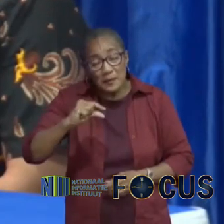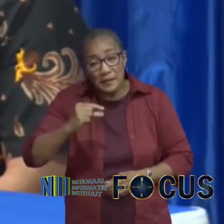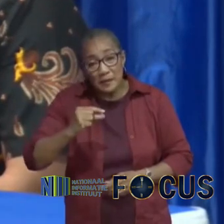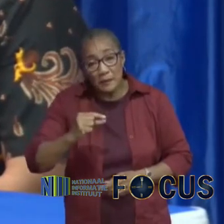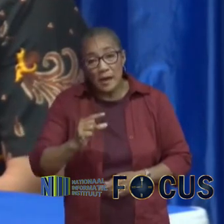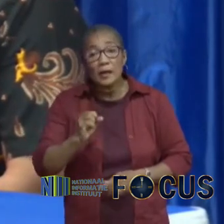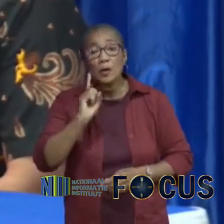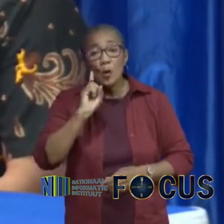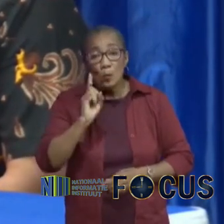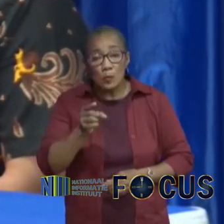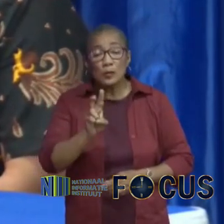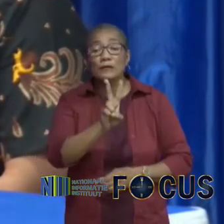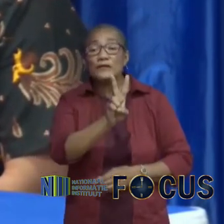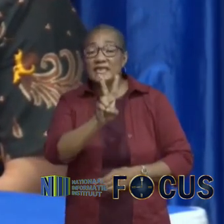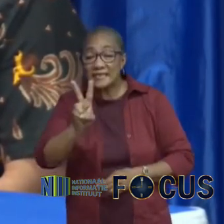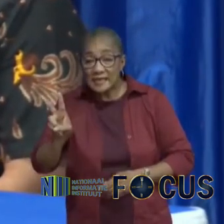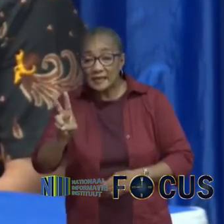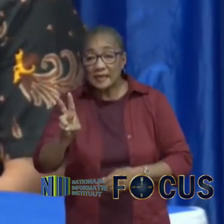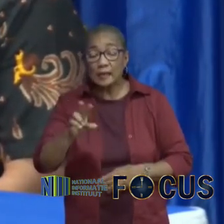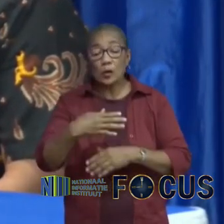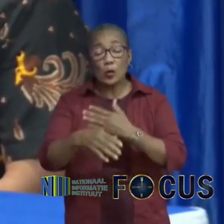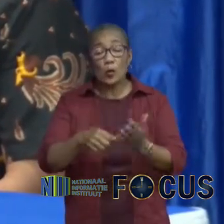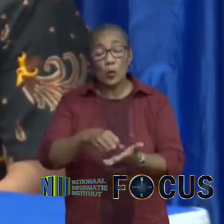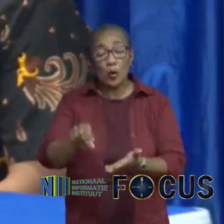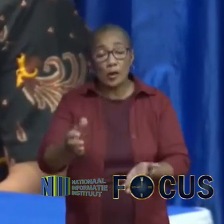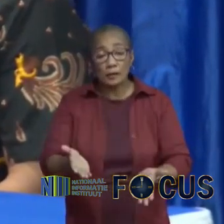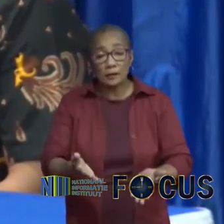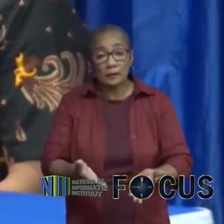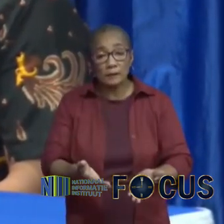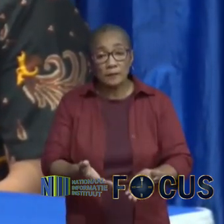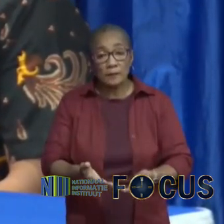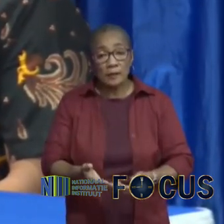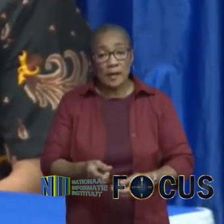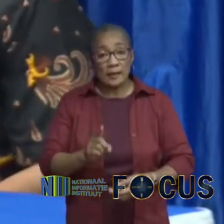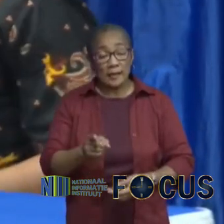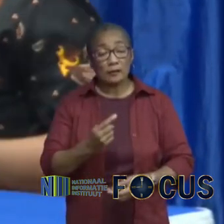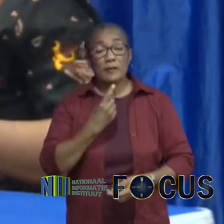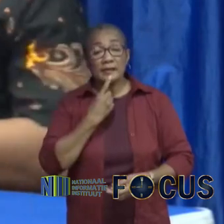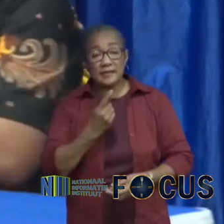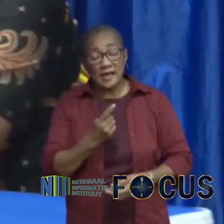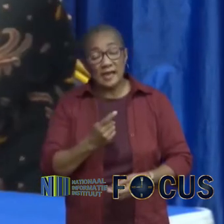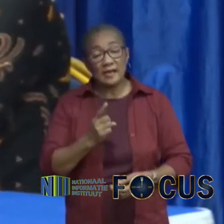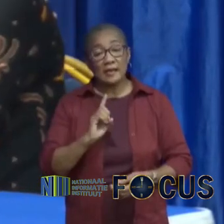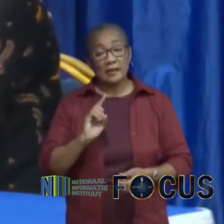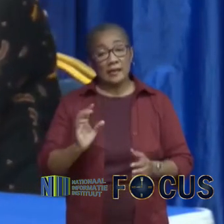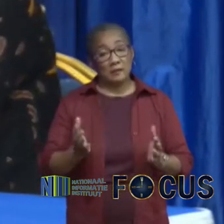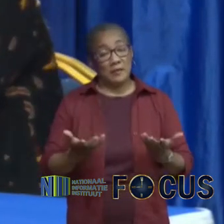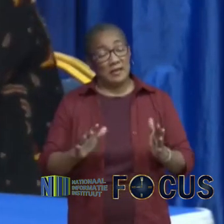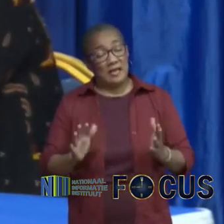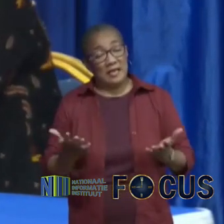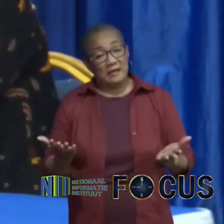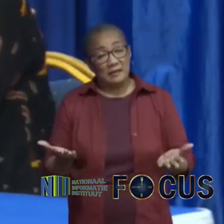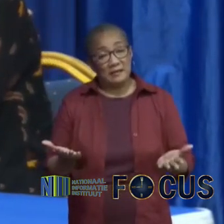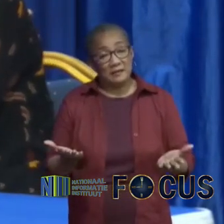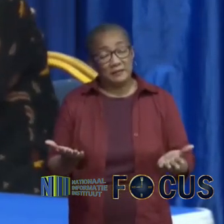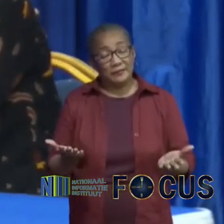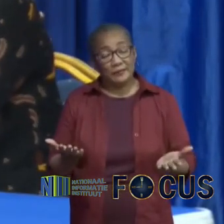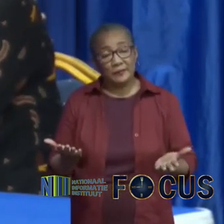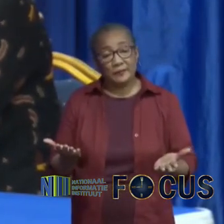men verzekerd moet gaan worden. En indien men dat toch vindt dat men eigenlijk